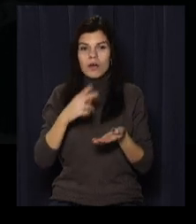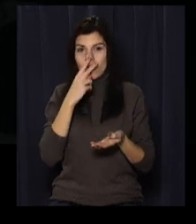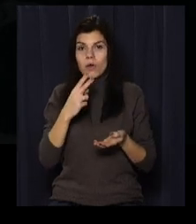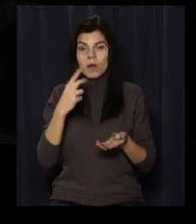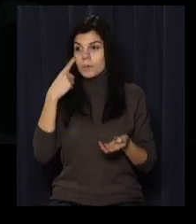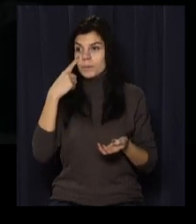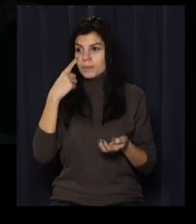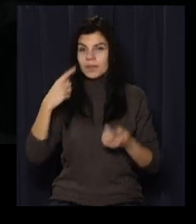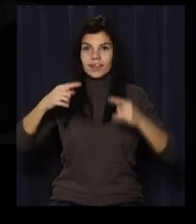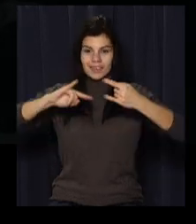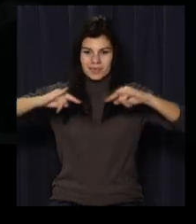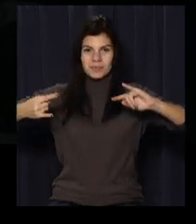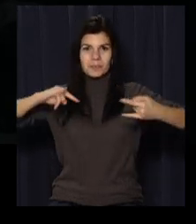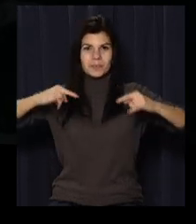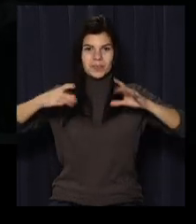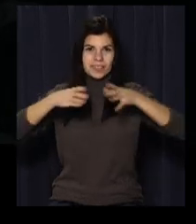такой вот кусок плиты.